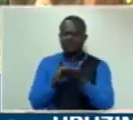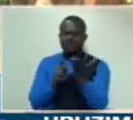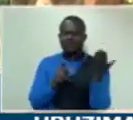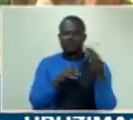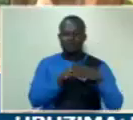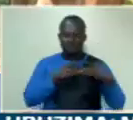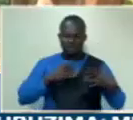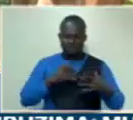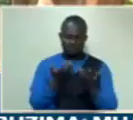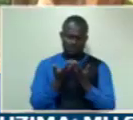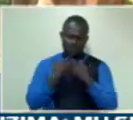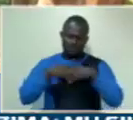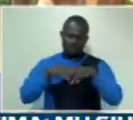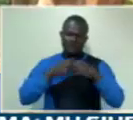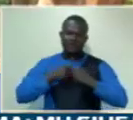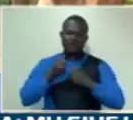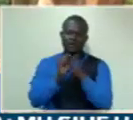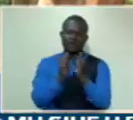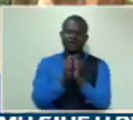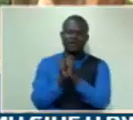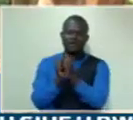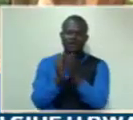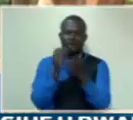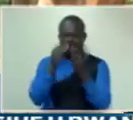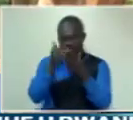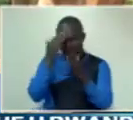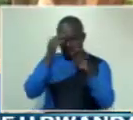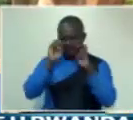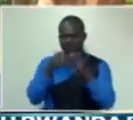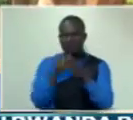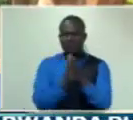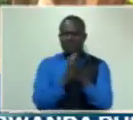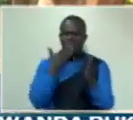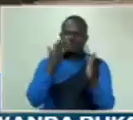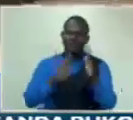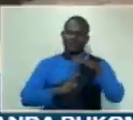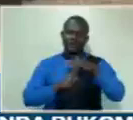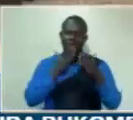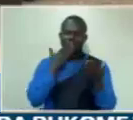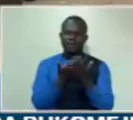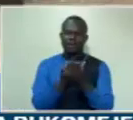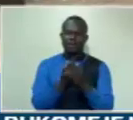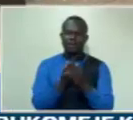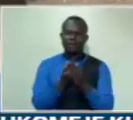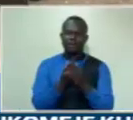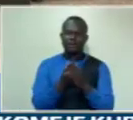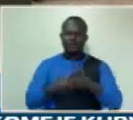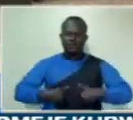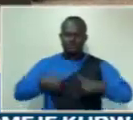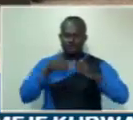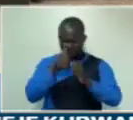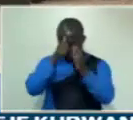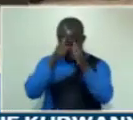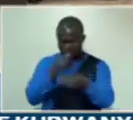ry'ubumwe bw'abanyarwanda ndetse n'ubwiyunge kugira ngo amateka mabi asimbuzwe ameza urubyiruko rwakurikiye umuhango wo